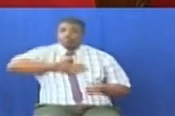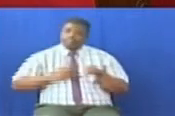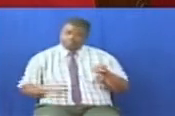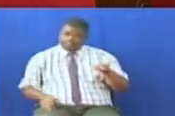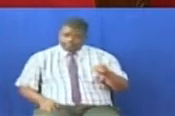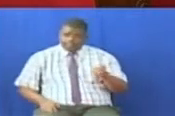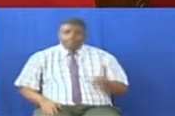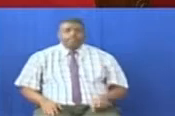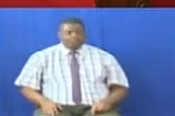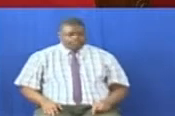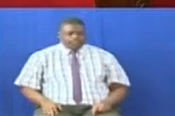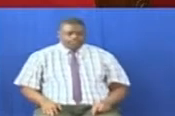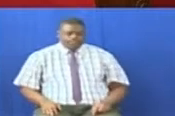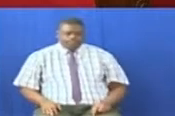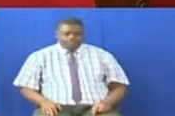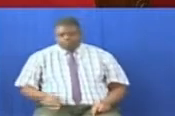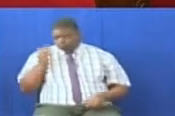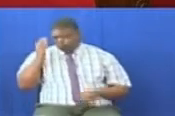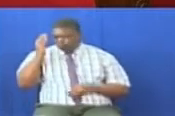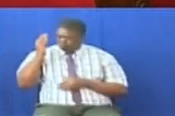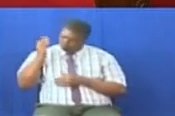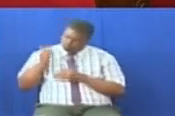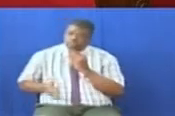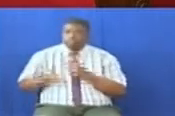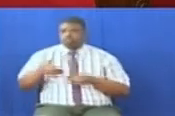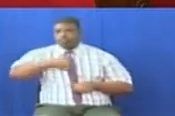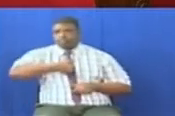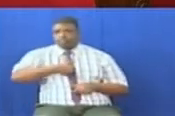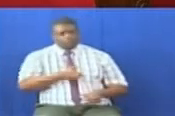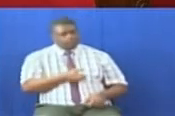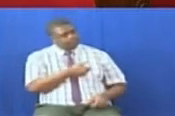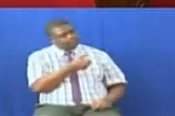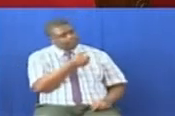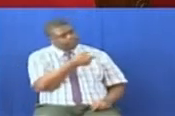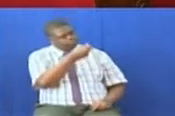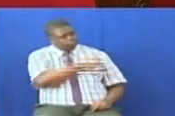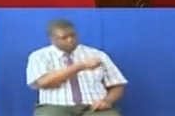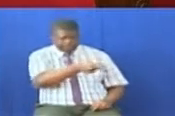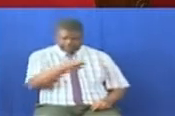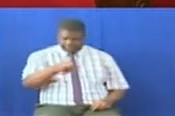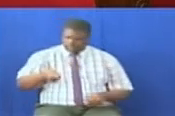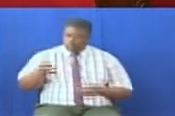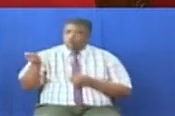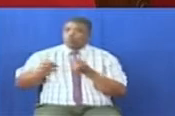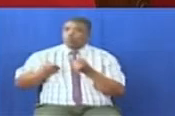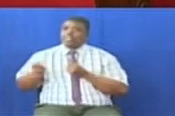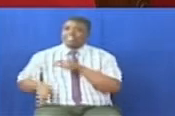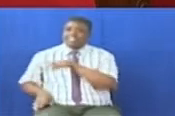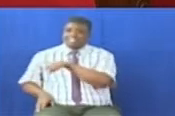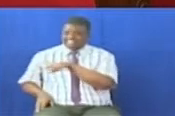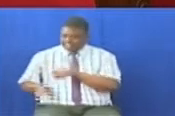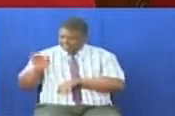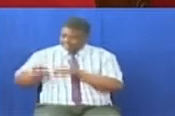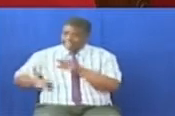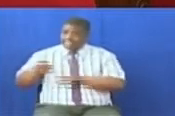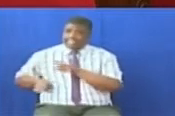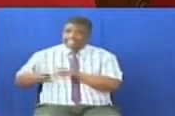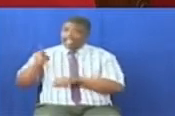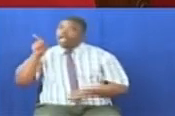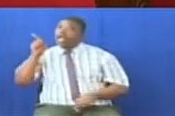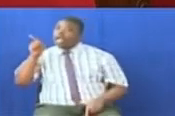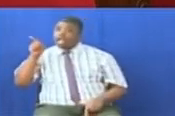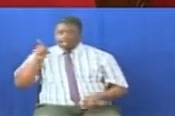Mheshimiwa Spika, nimalizie pia na mimi kwa kuwapongeza sana wakurugenzi wa mkoa wa Singida pamoja na madiwani